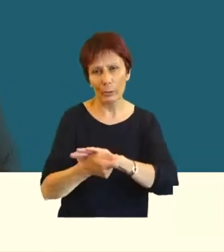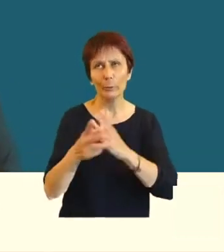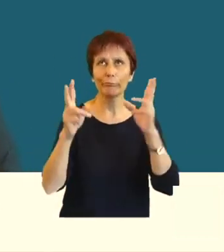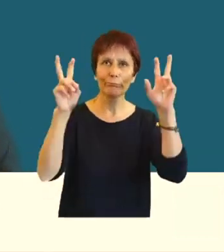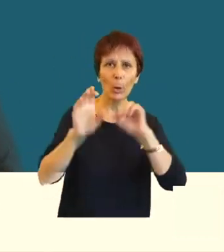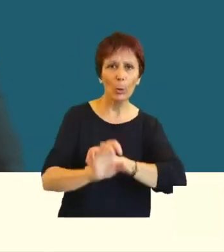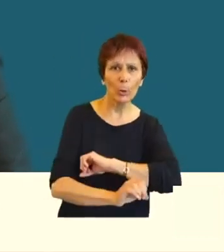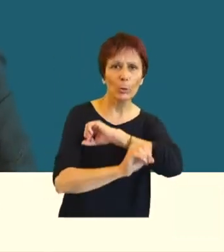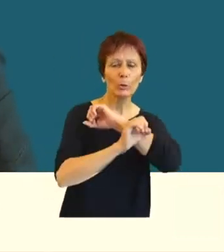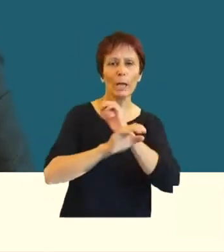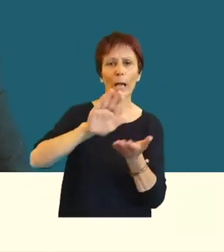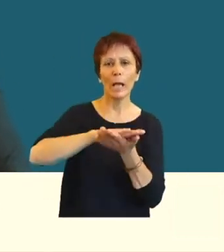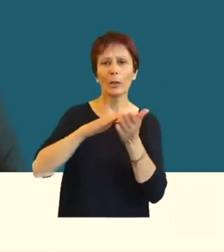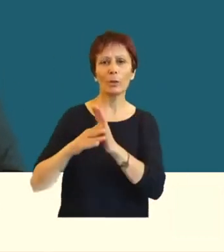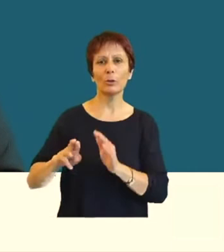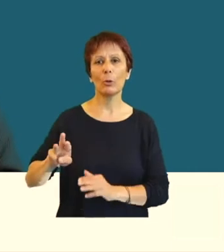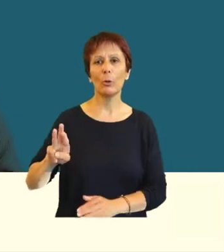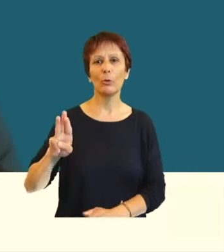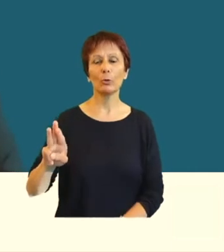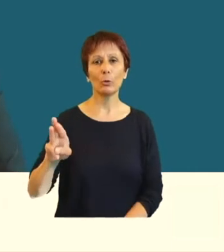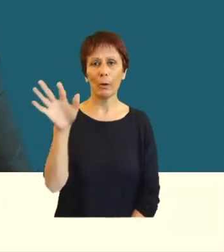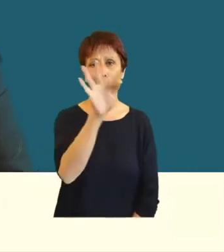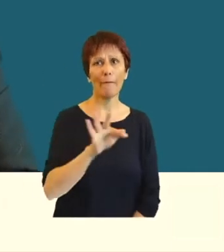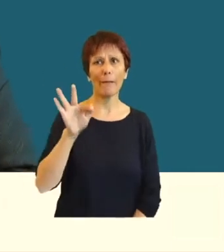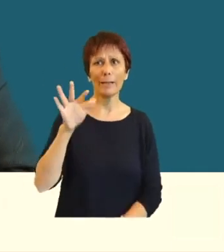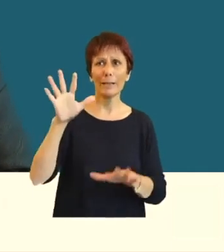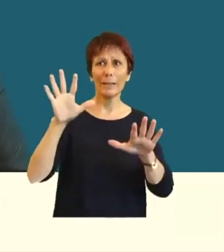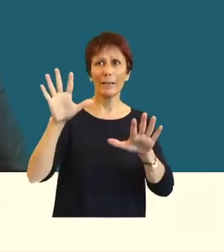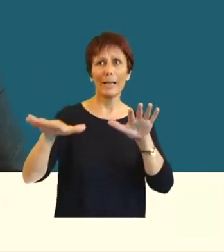à l'Association des scouts de France qui, depuis plus de 15 ans,